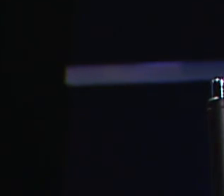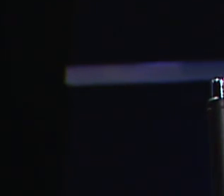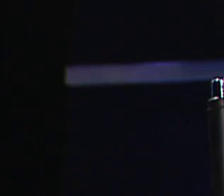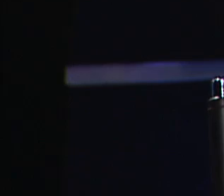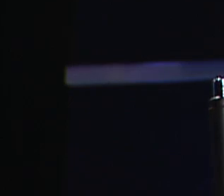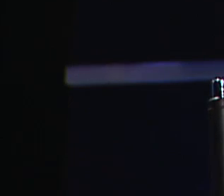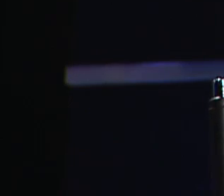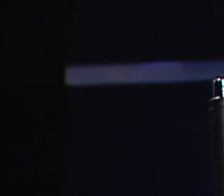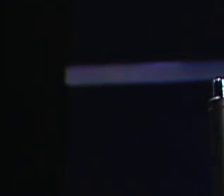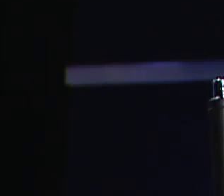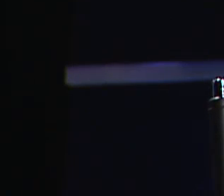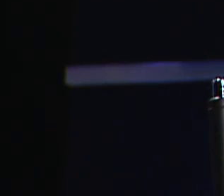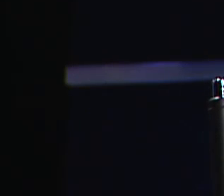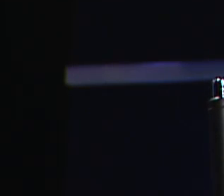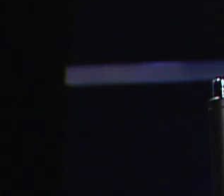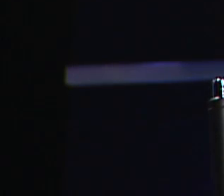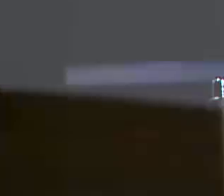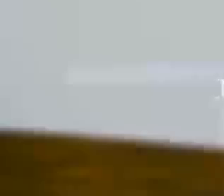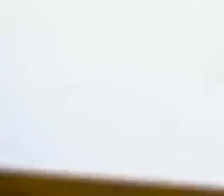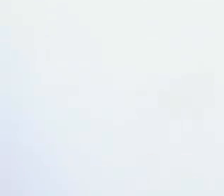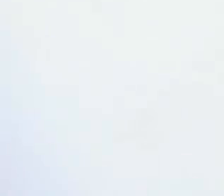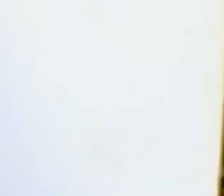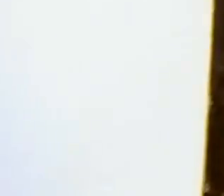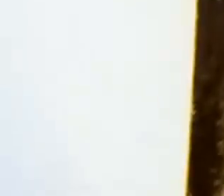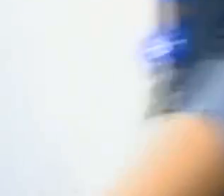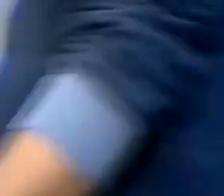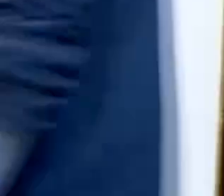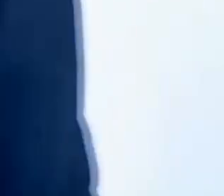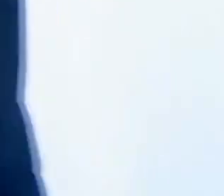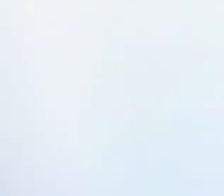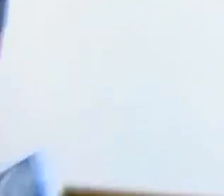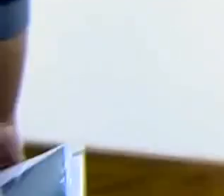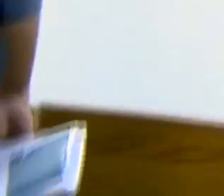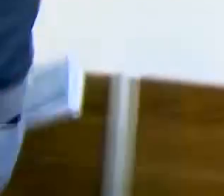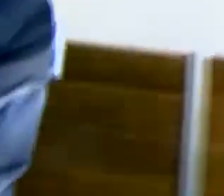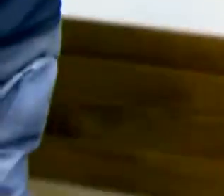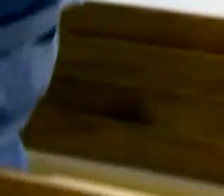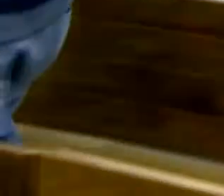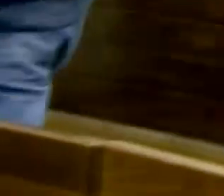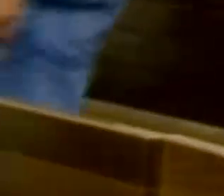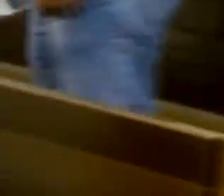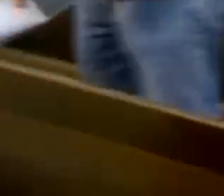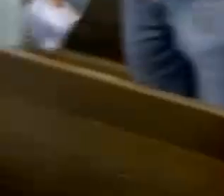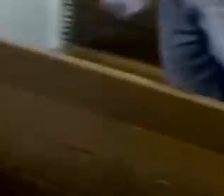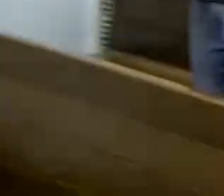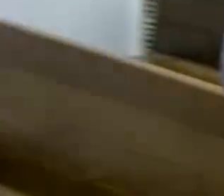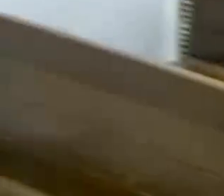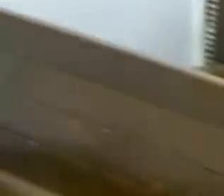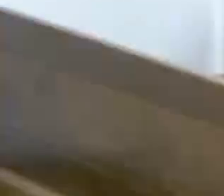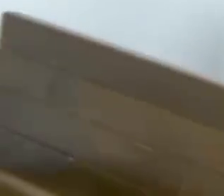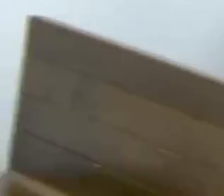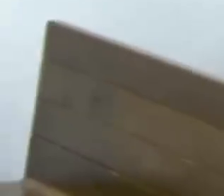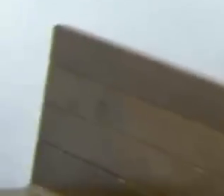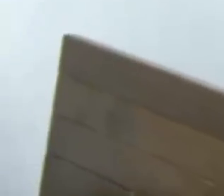המשפטית החמורה, שעכשיו כבר יש מאחוריה גם שם. יושב ראש לשכת עורכי הדין, אפי נווה, הוא החשוד המרכזי בפרשה